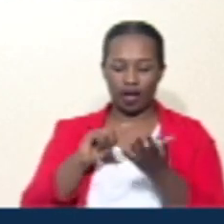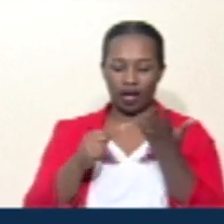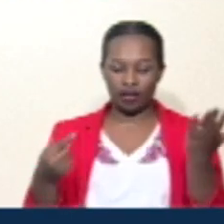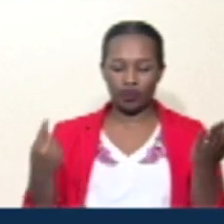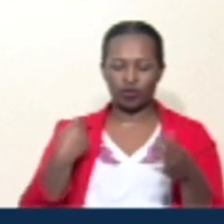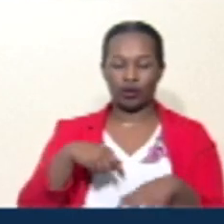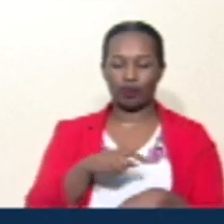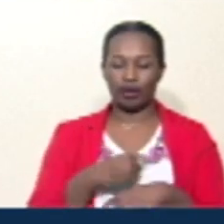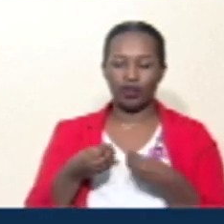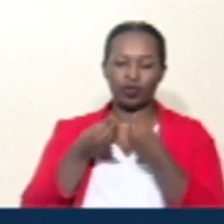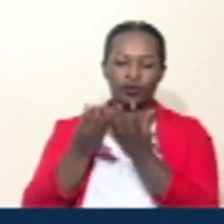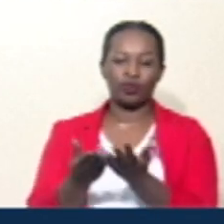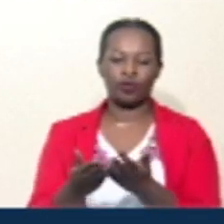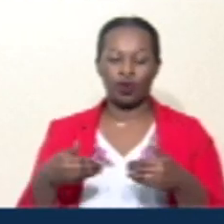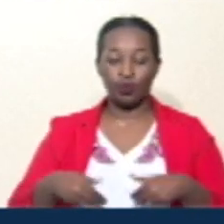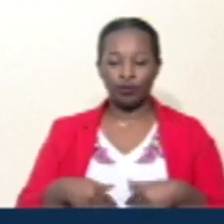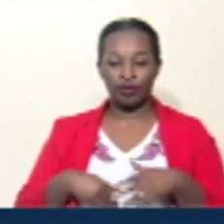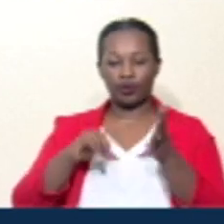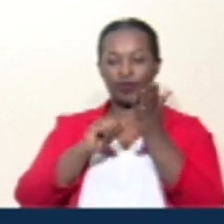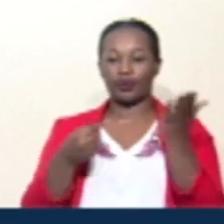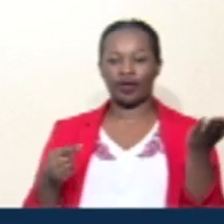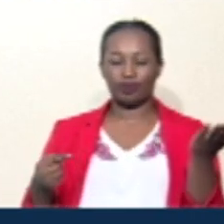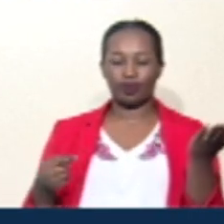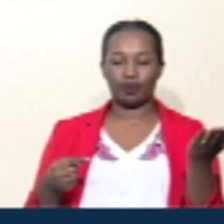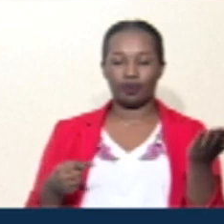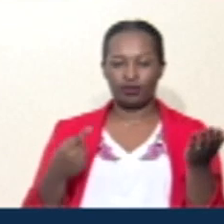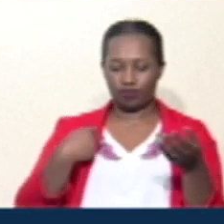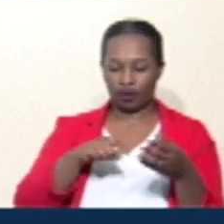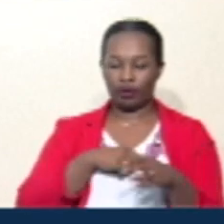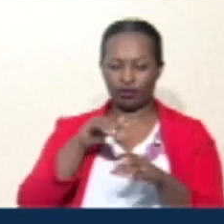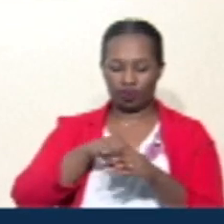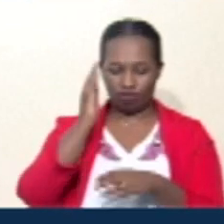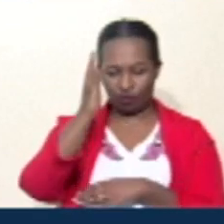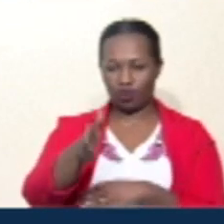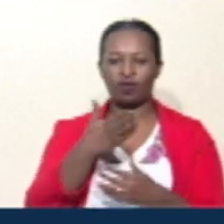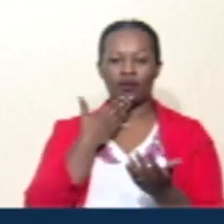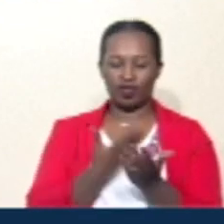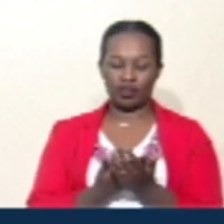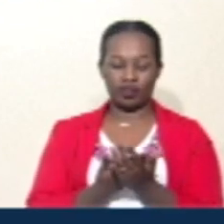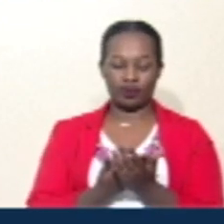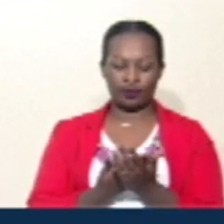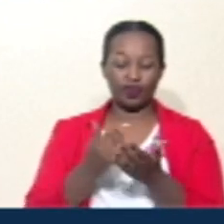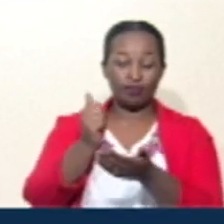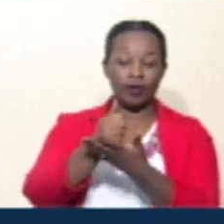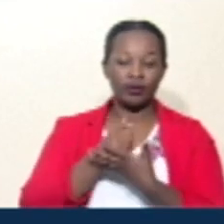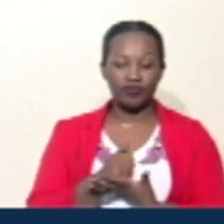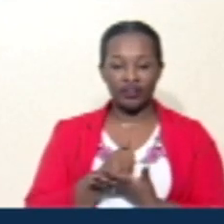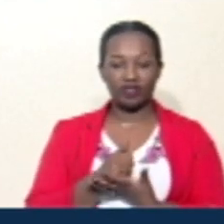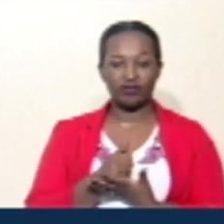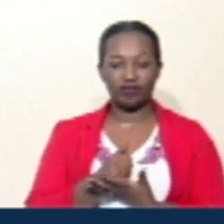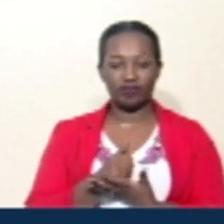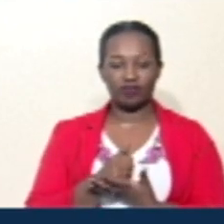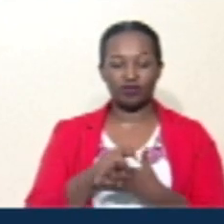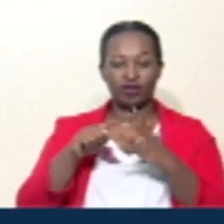turimo duha urubyiruko ikoranabuhanga, ni ukuboko turi mu murongo mwiza. Rero biraza kudufasha. Ubu